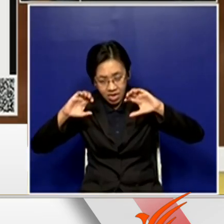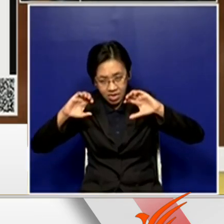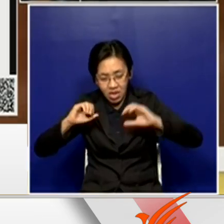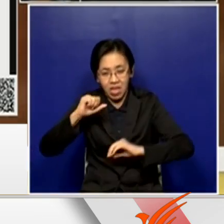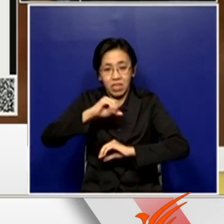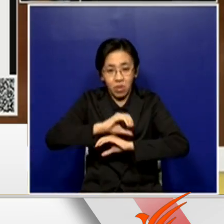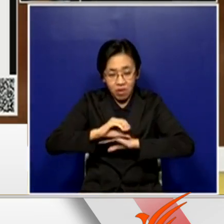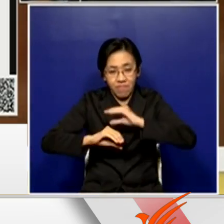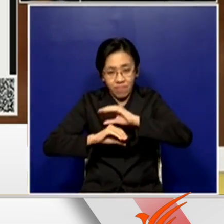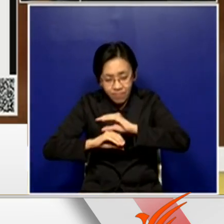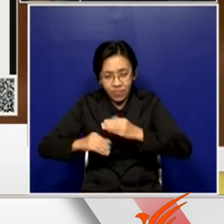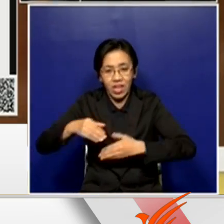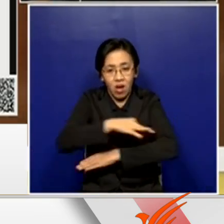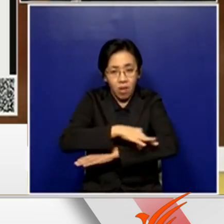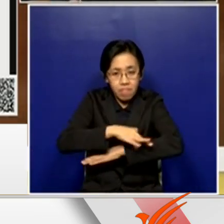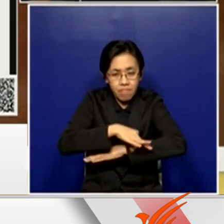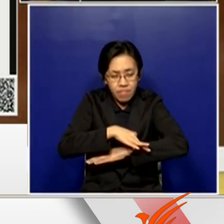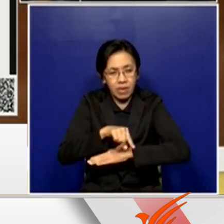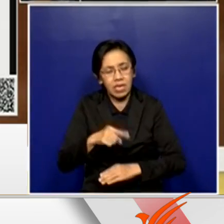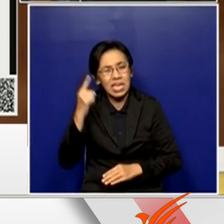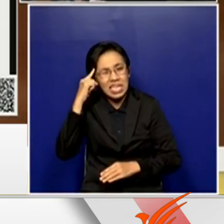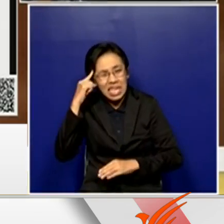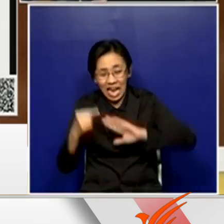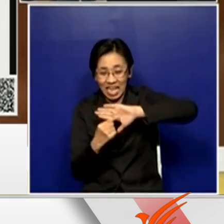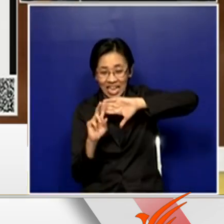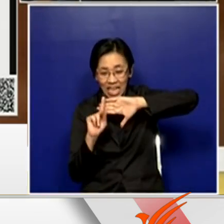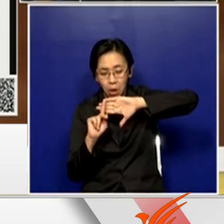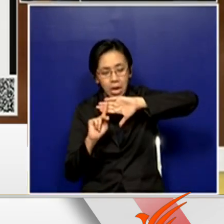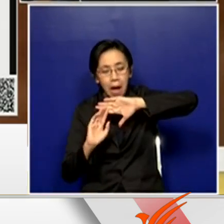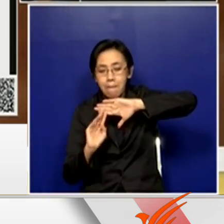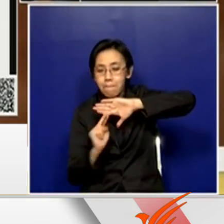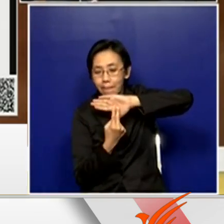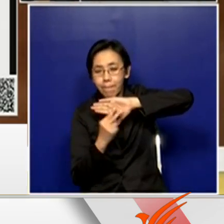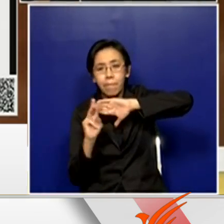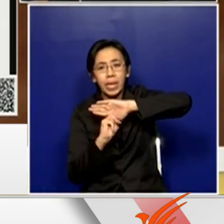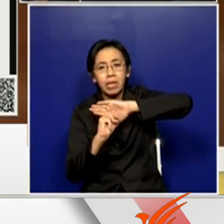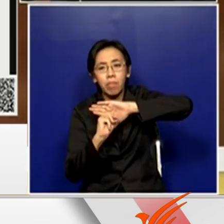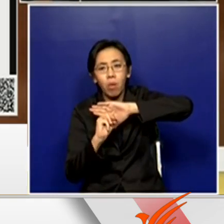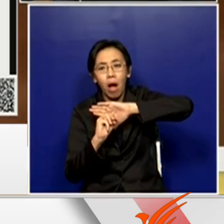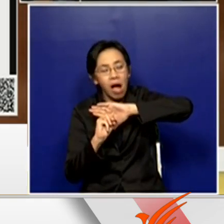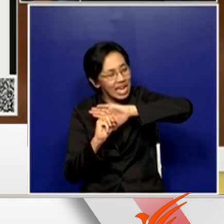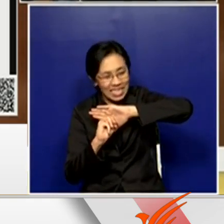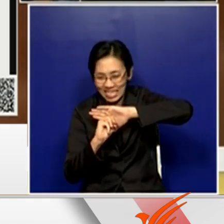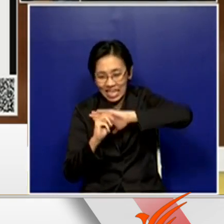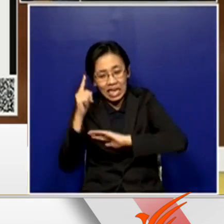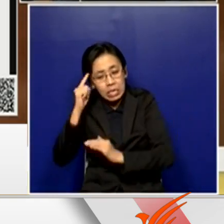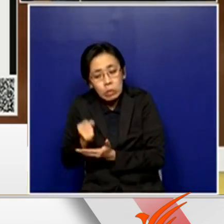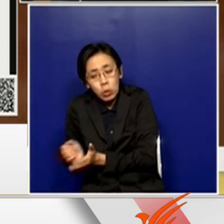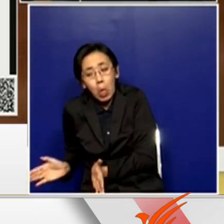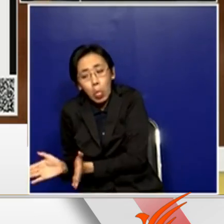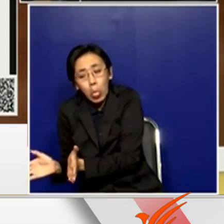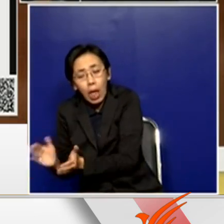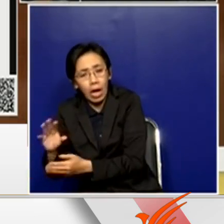นึกในจัยาบวชาชีพนะครับการเปี่ยแลงพงเมืองที่ไม่ถูกหลกวชาการต้องไม่รใช้นักเมืองที่เหนแก่ประโยชน์สตัว